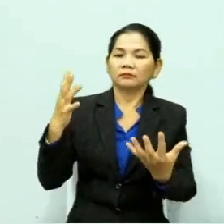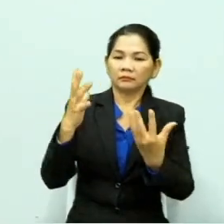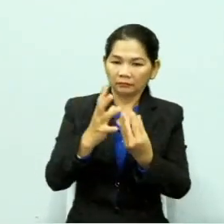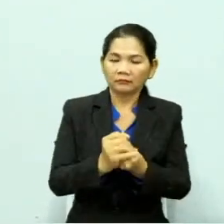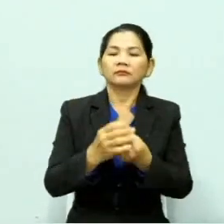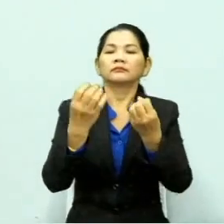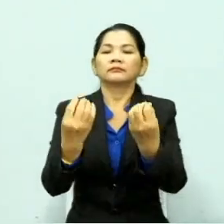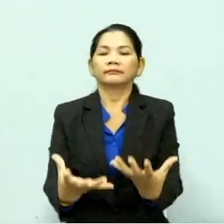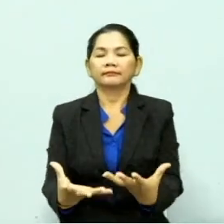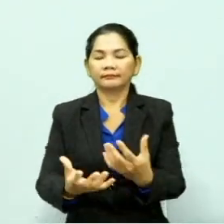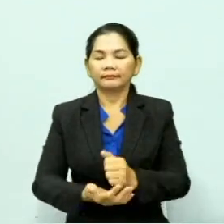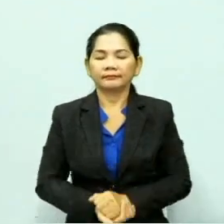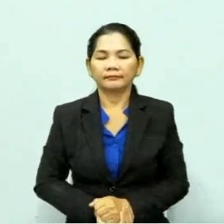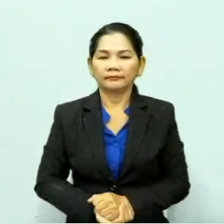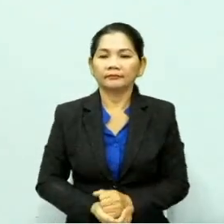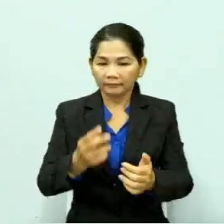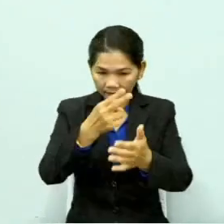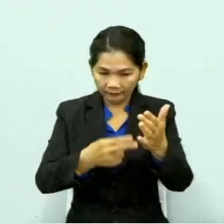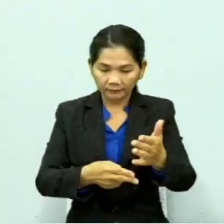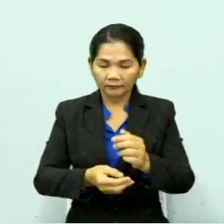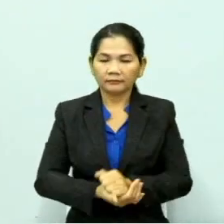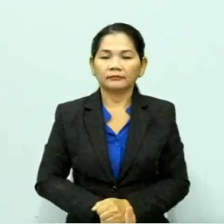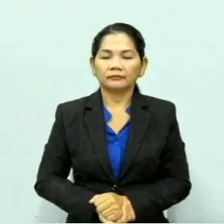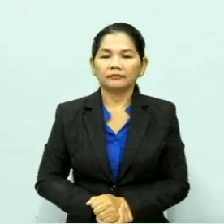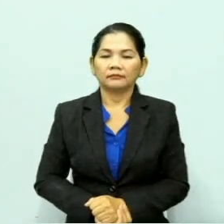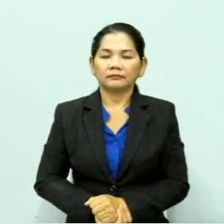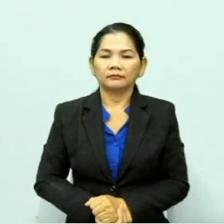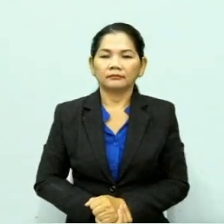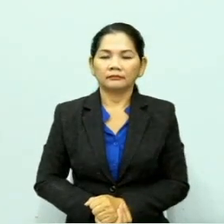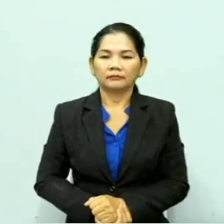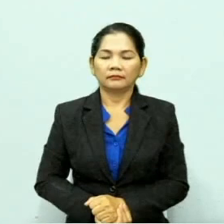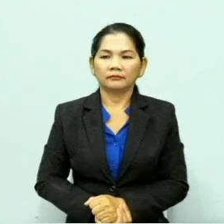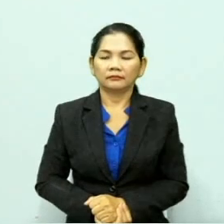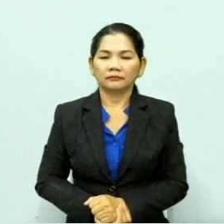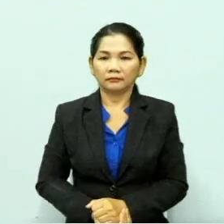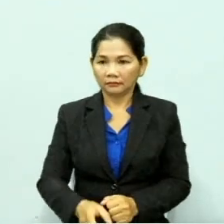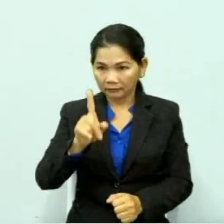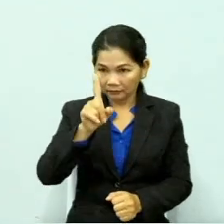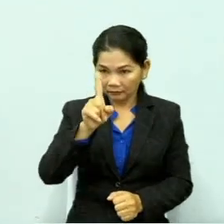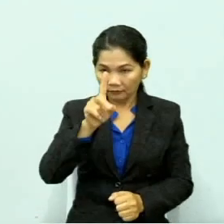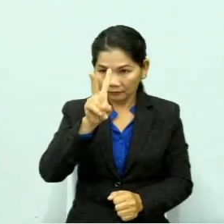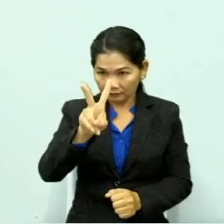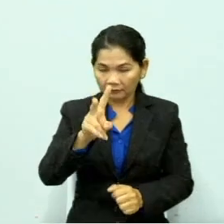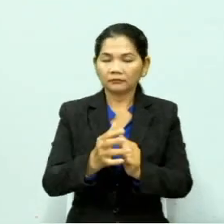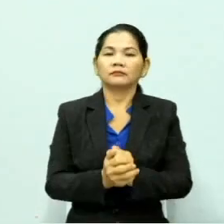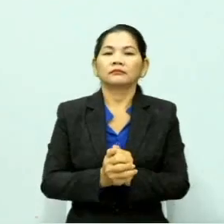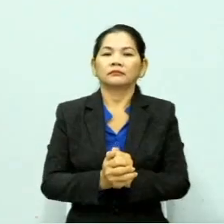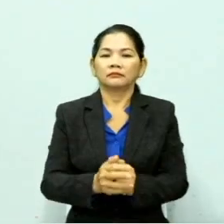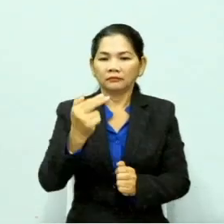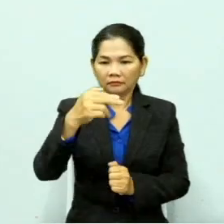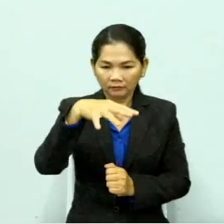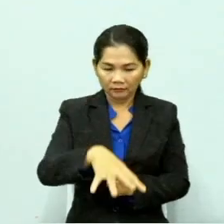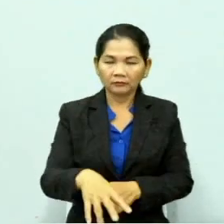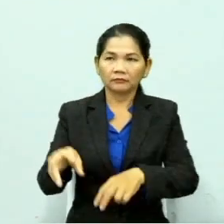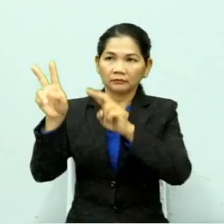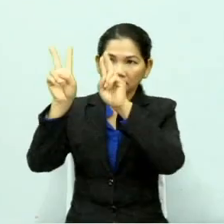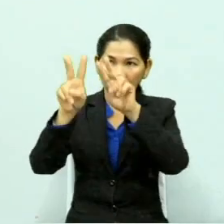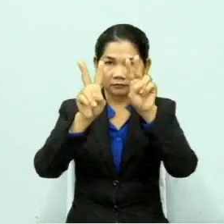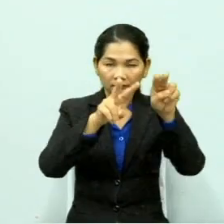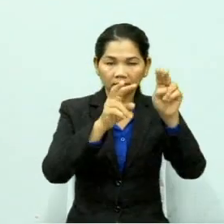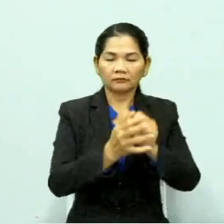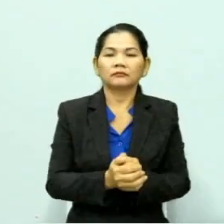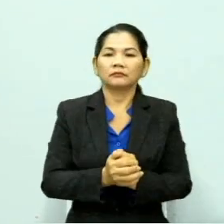nuôn quần màn ở với khả sầm nốt tí pí ta còn lại tê